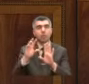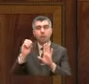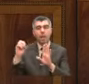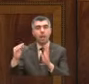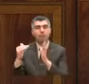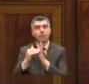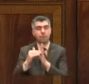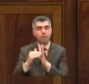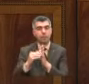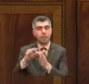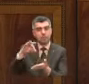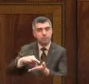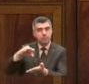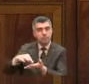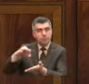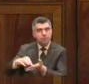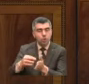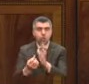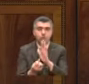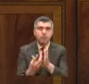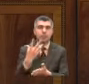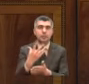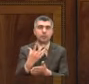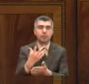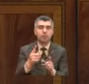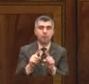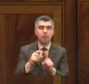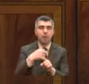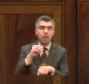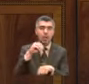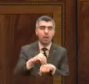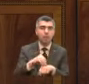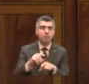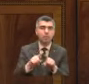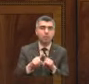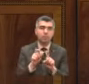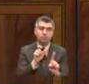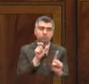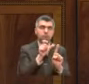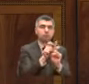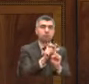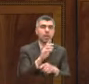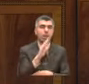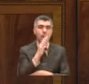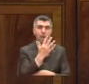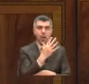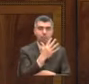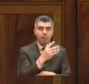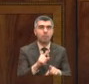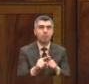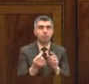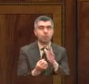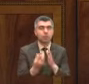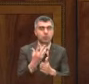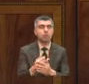سنويا، غنعاودوا نحيوا هذه المنظومه. عندنا وكاله ديال الواحات الان اللي كتشتغل على حمايه الواحات، عندنا الان الوكاله الجديده ديال